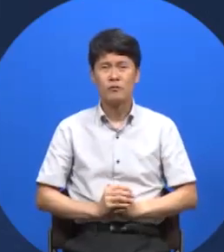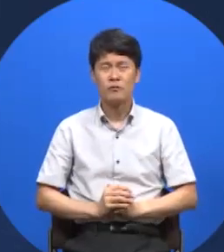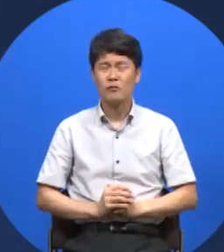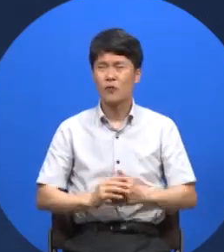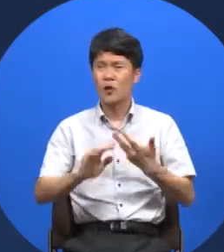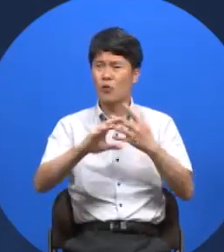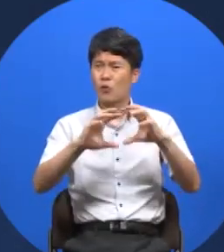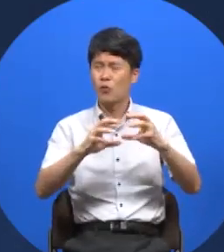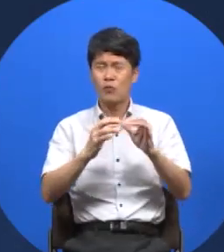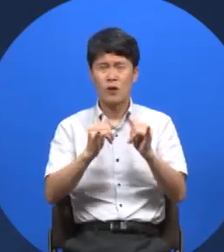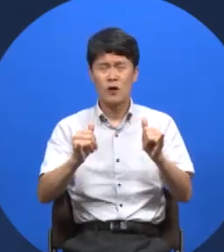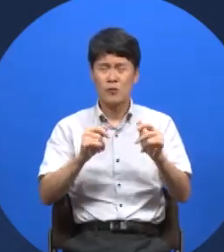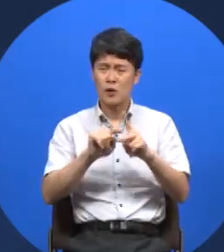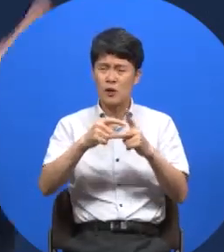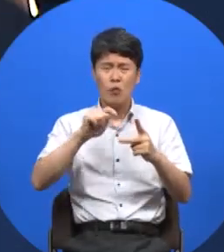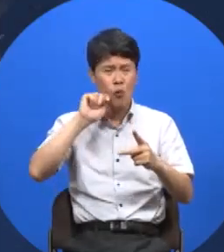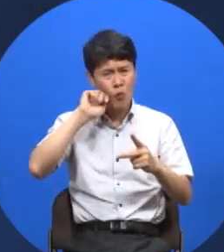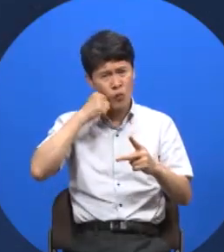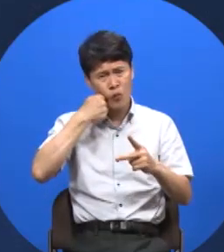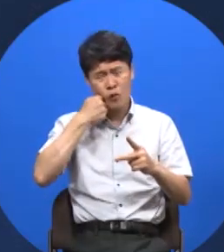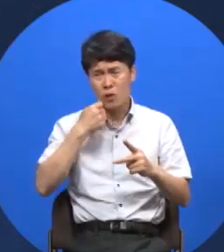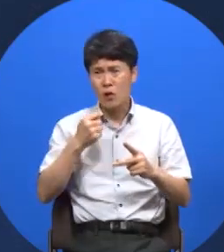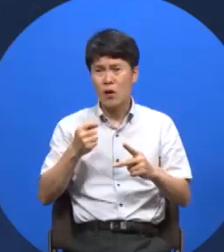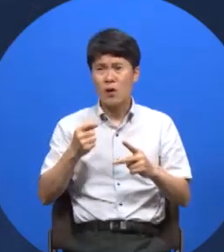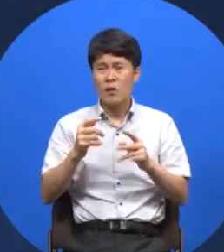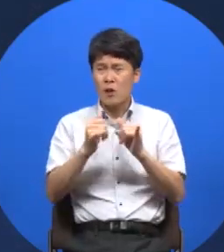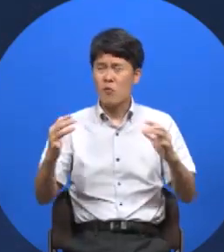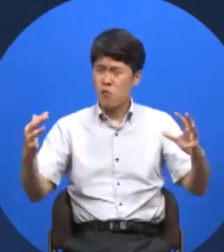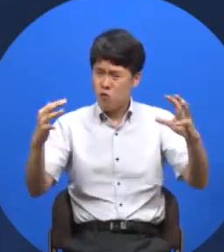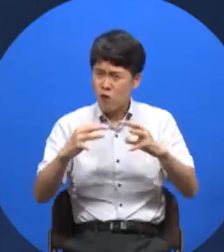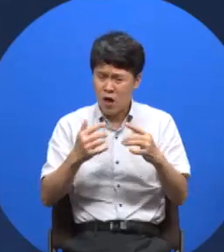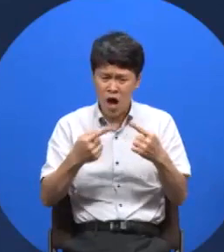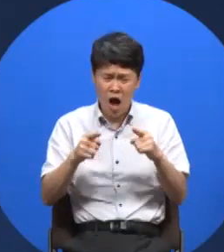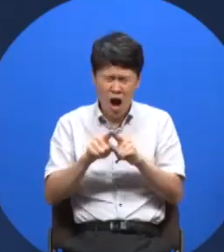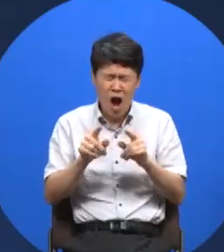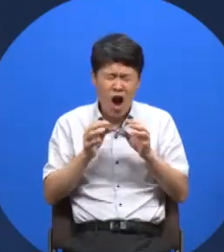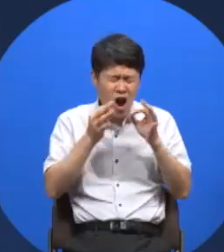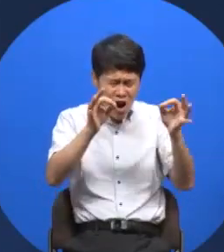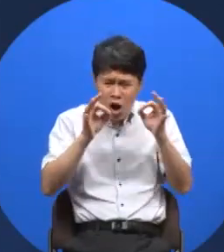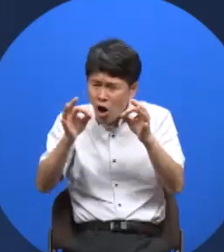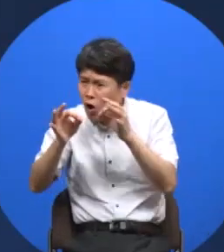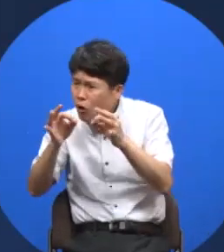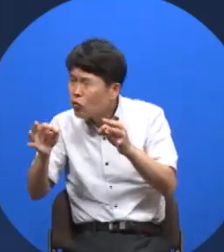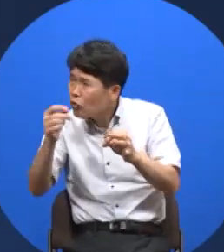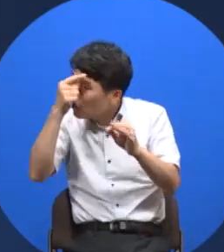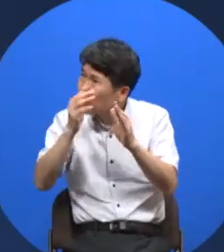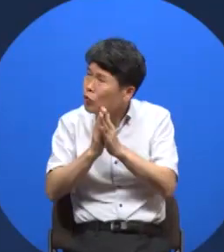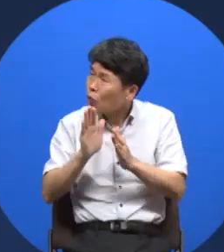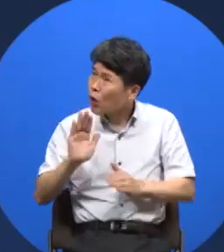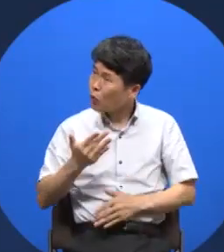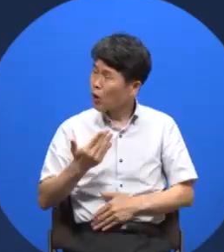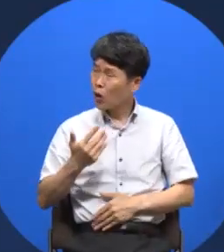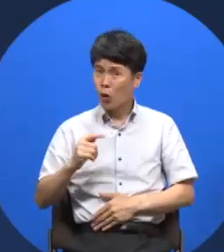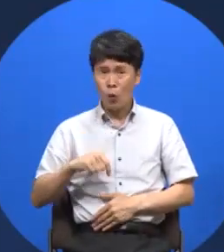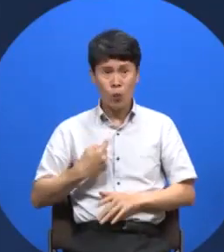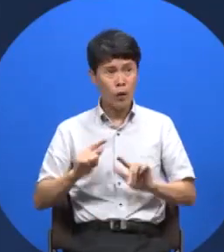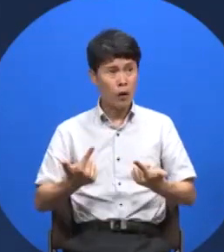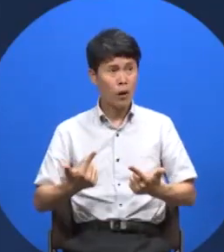외국 사람들이 제일 이해하기 어려운 것이 다 같이 함께 떠드는데 그게 어떻게 기도가 되느냐는